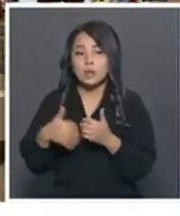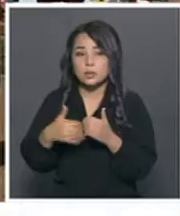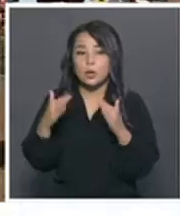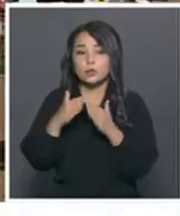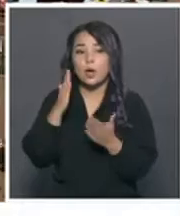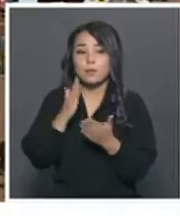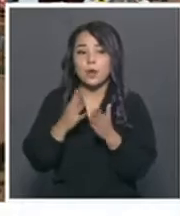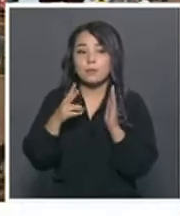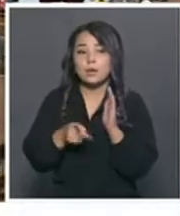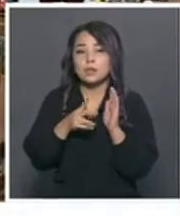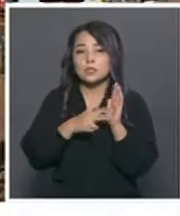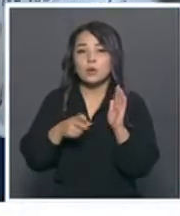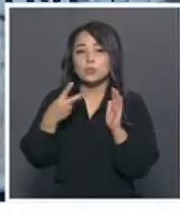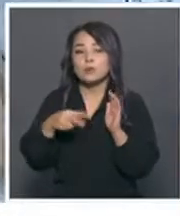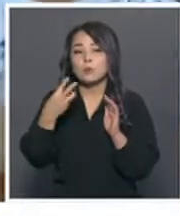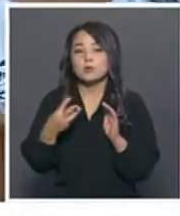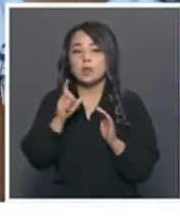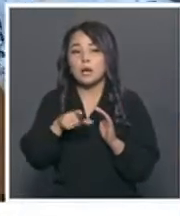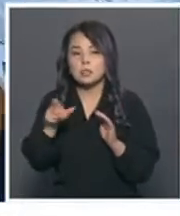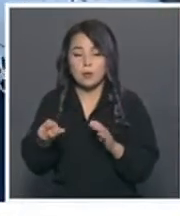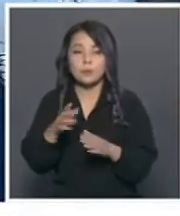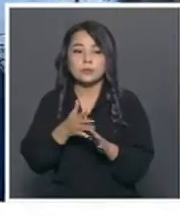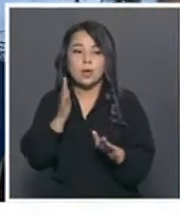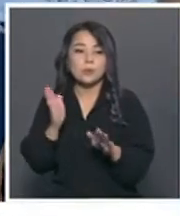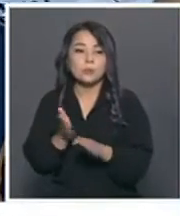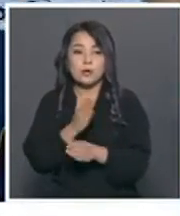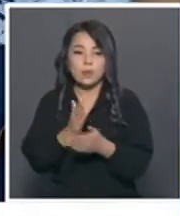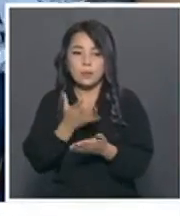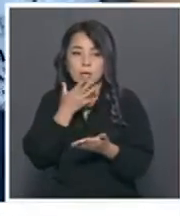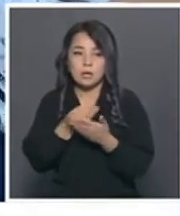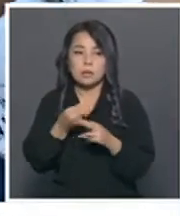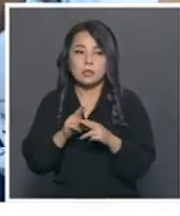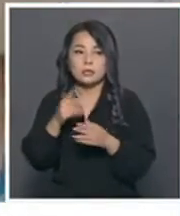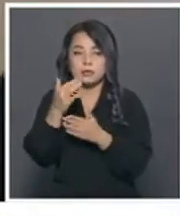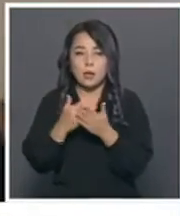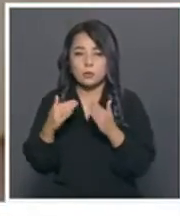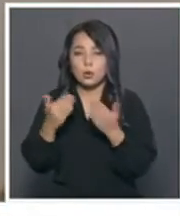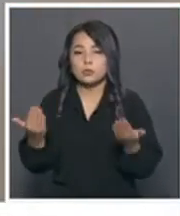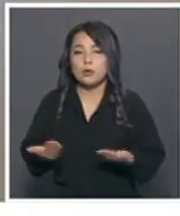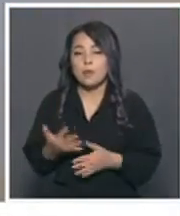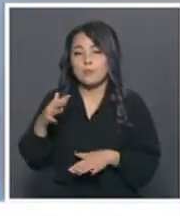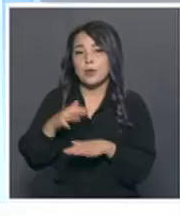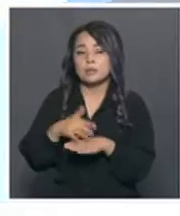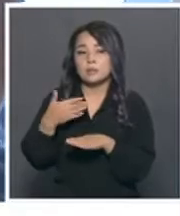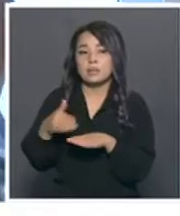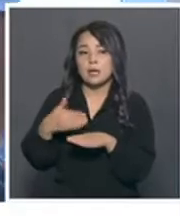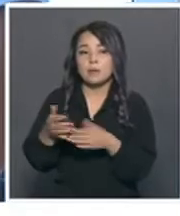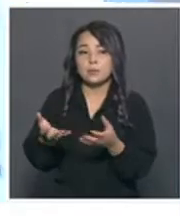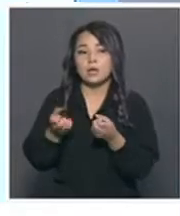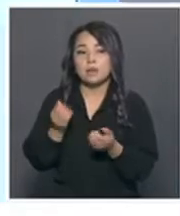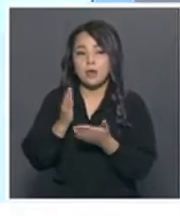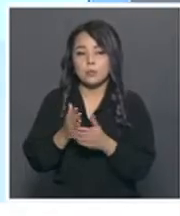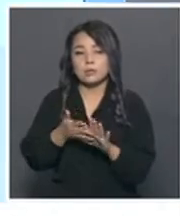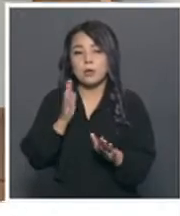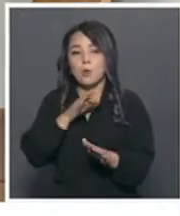үйі бар 1823 адам кезектен шығарылды. Аз қамтылған отбасыларға тұрғын үй құрылыс жинақ банкі арқылы кредит беріледі. Бұған